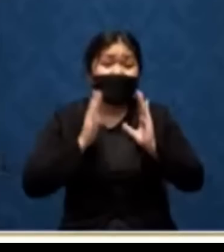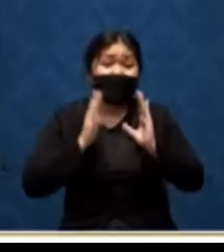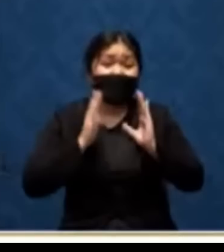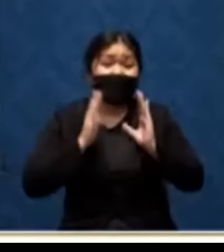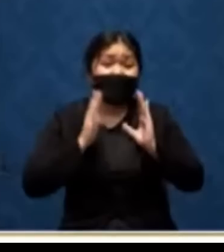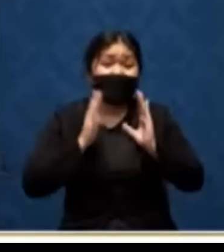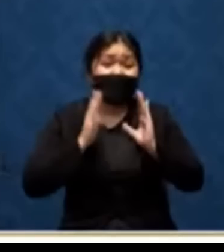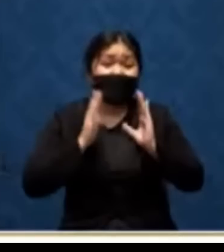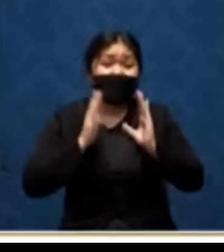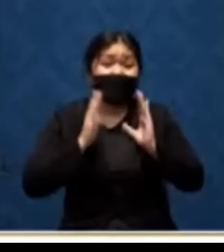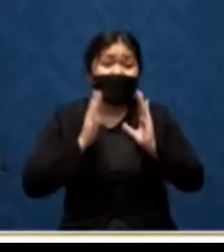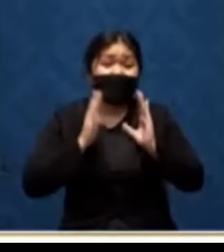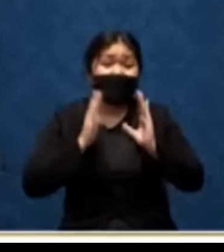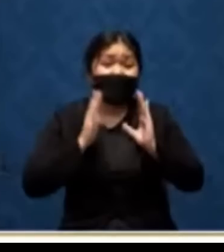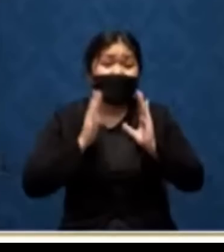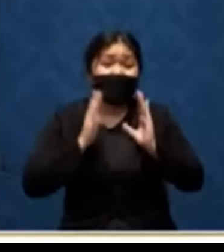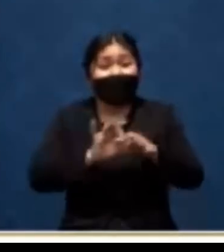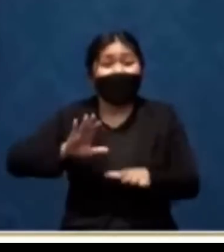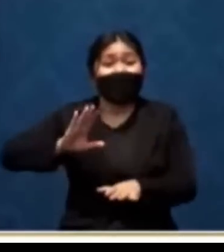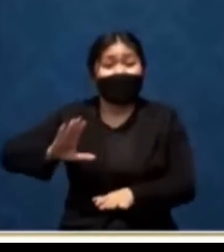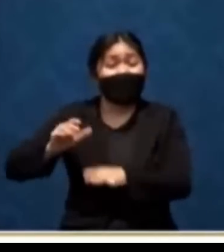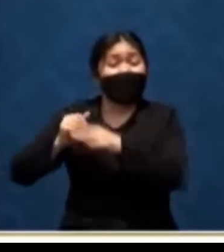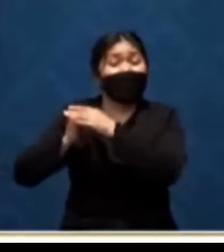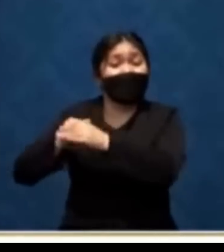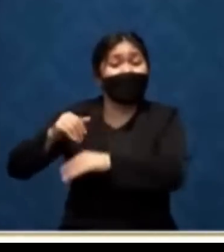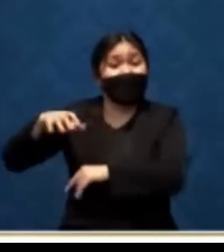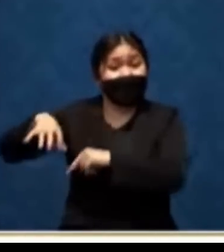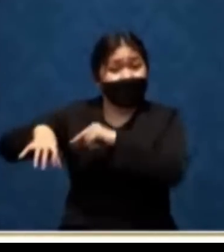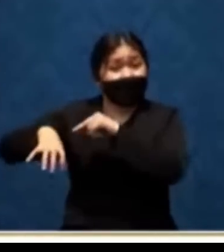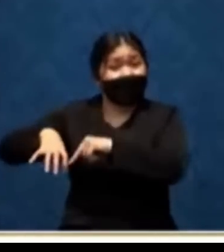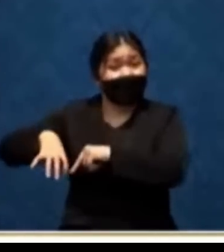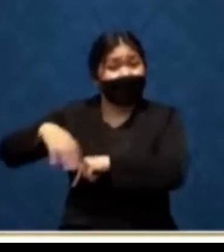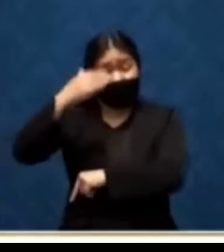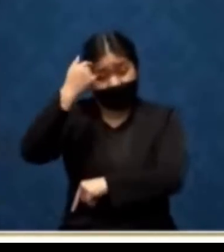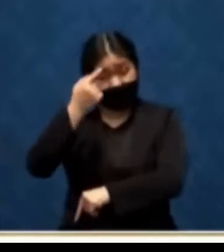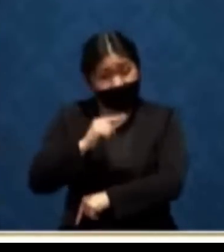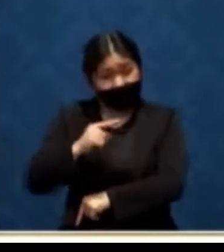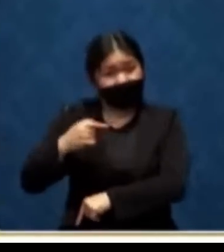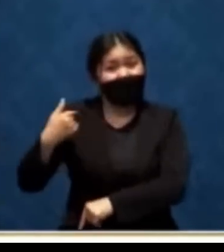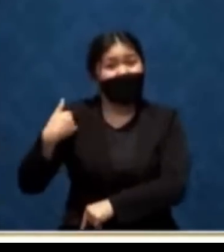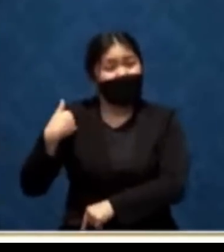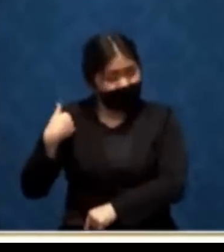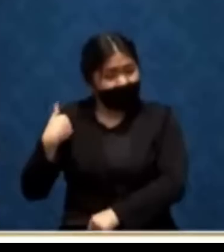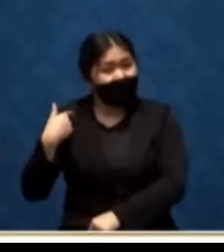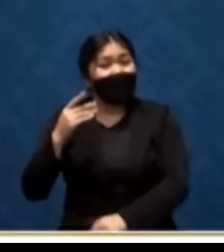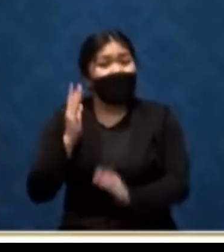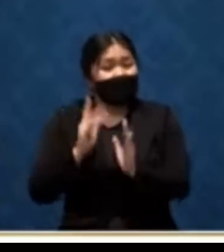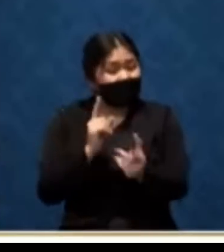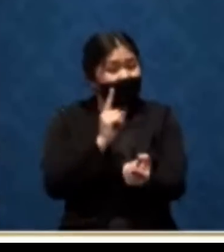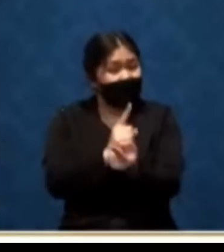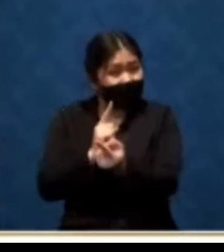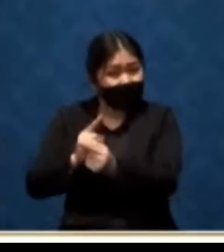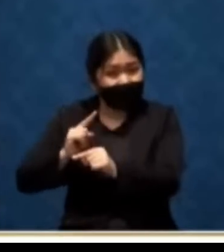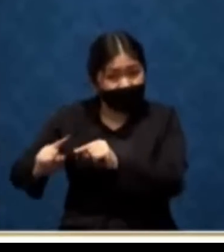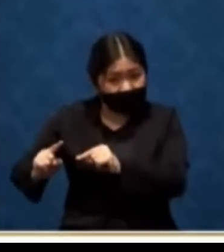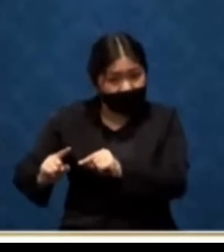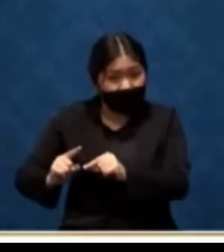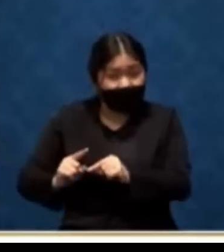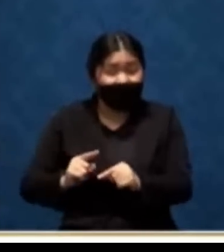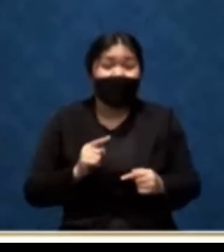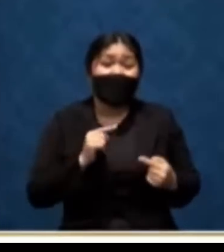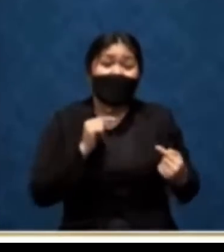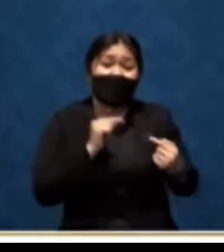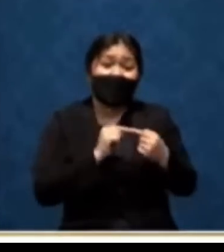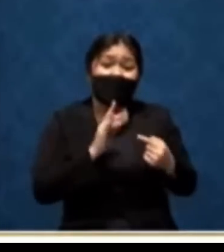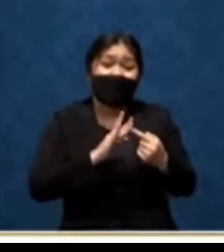ที่เกี่ยวข้องกับหยูซินฉีอ้างว่ามีเส้นสายท่านก็เห็นแล้วใช่ไหมครับกรณีของเซาเซียนโป